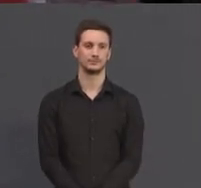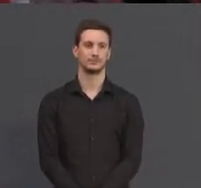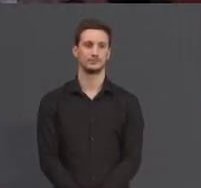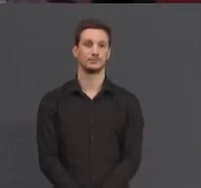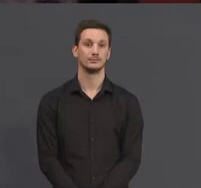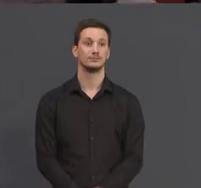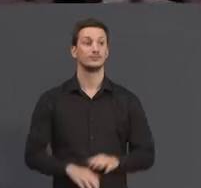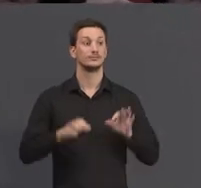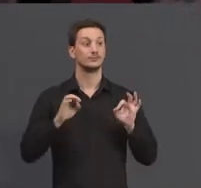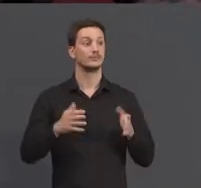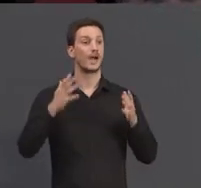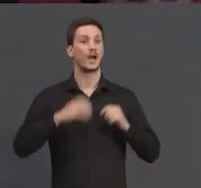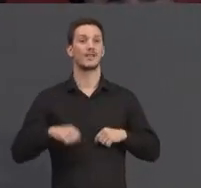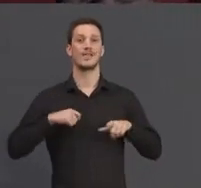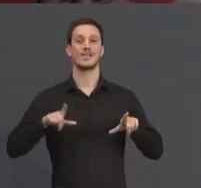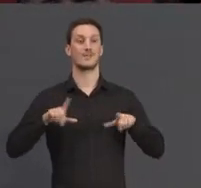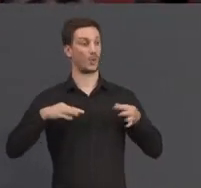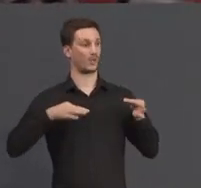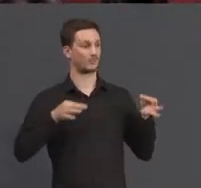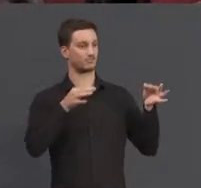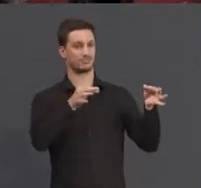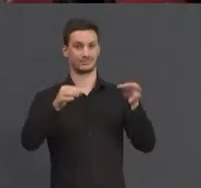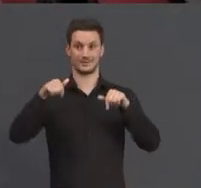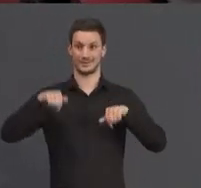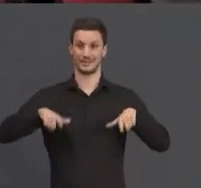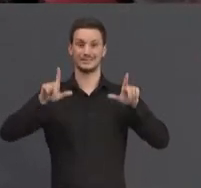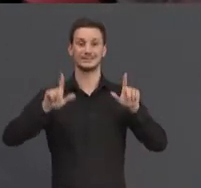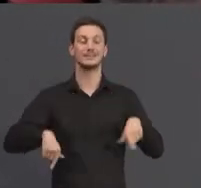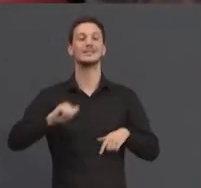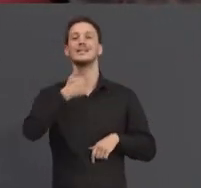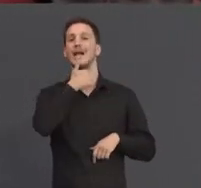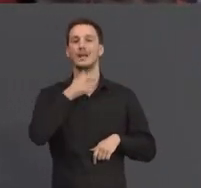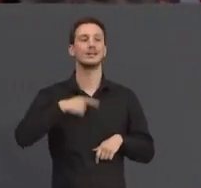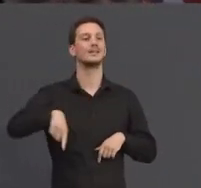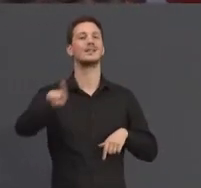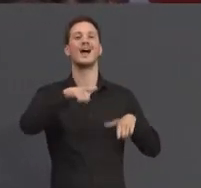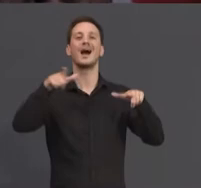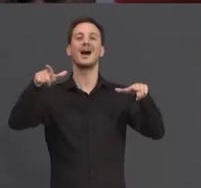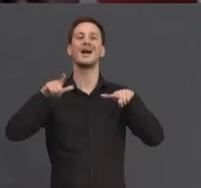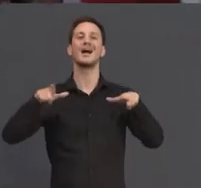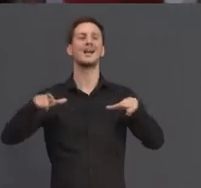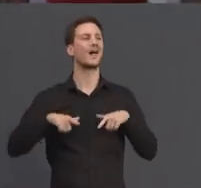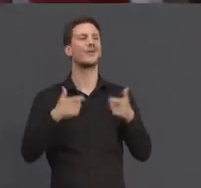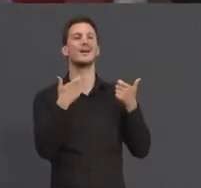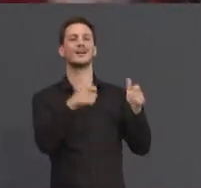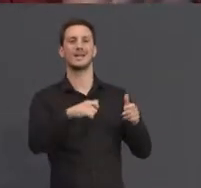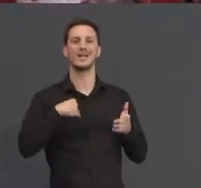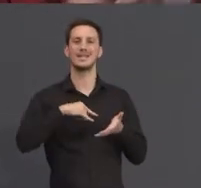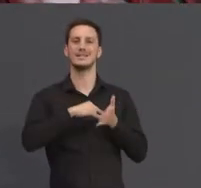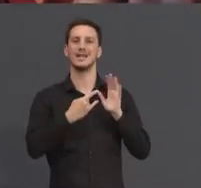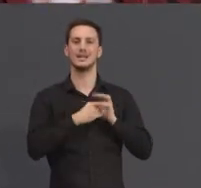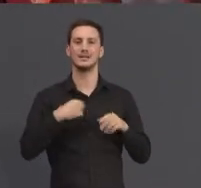Els que rebreu el diploma en aquesta sessió sou els graduats i graduades en